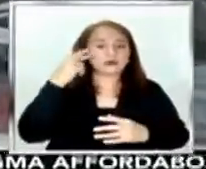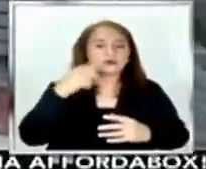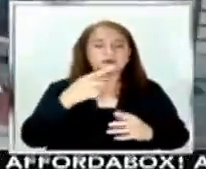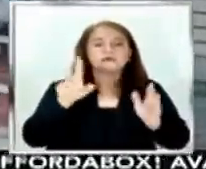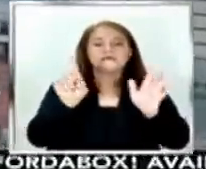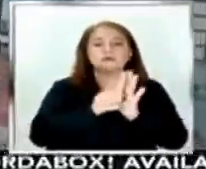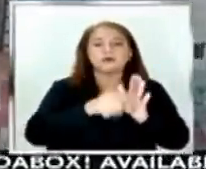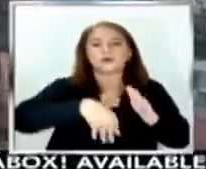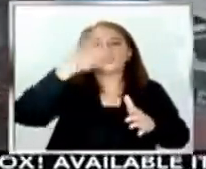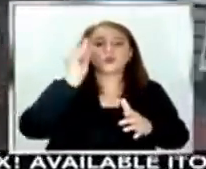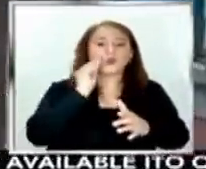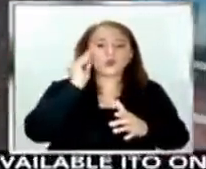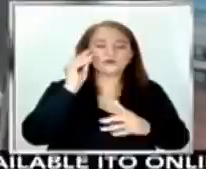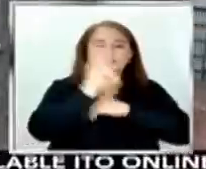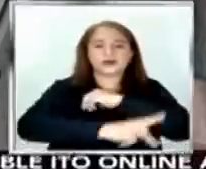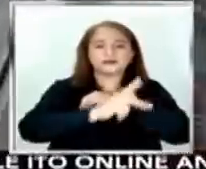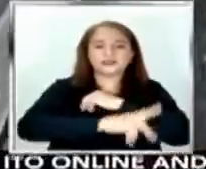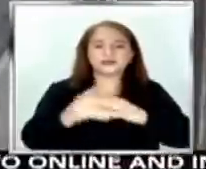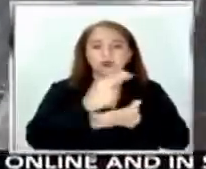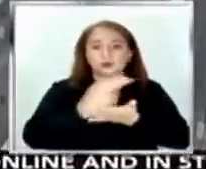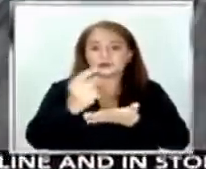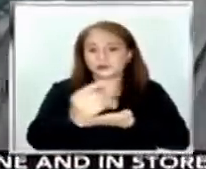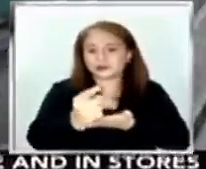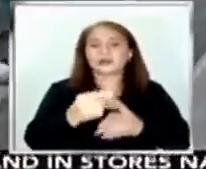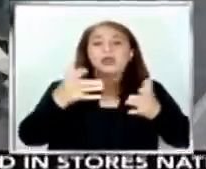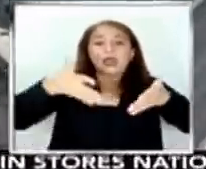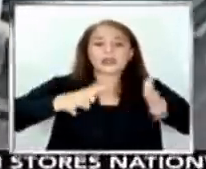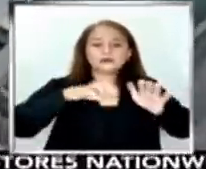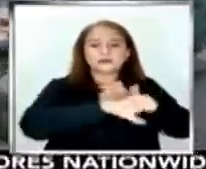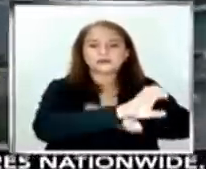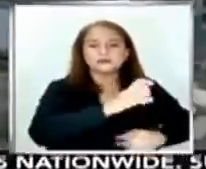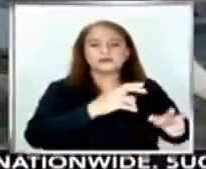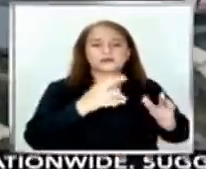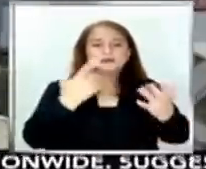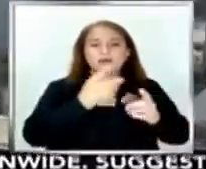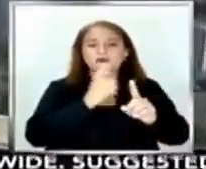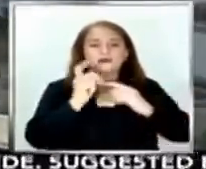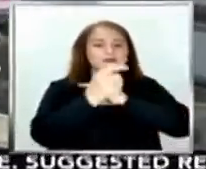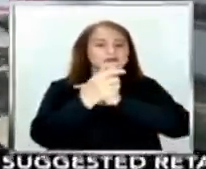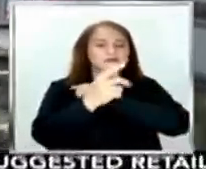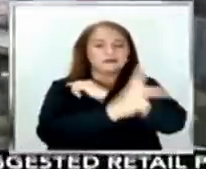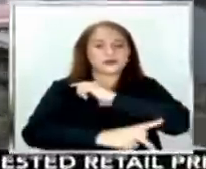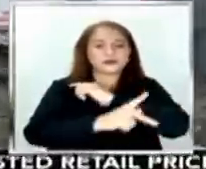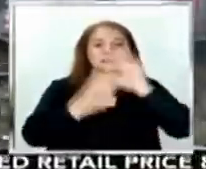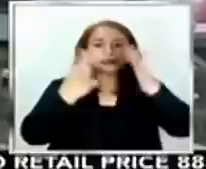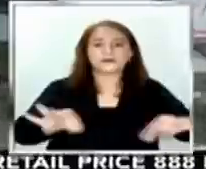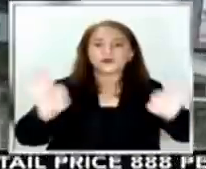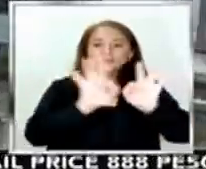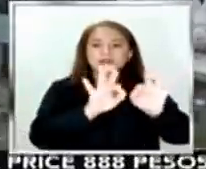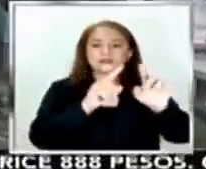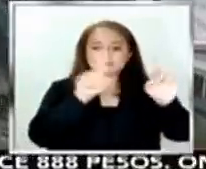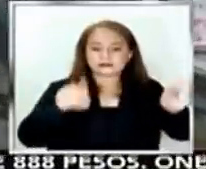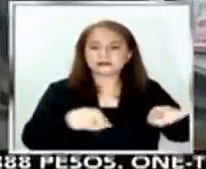na araw. Papayagan naman makapasok ng Metro Manila mga residente na galing ng ibang probinsya basta't magpakita ng patunay